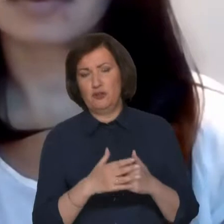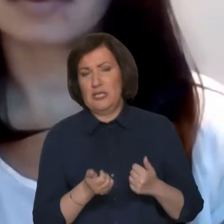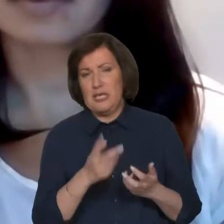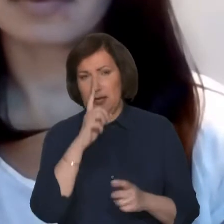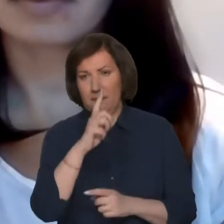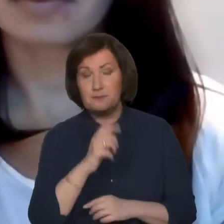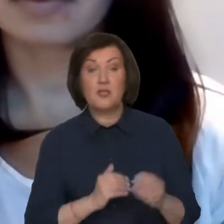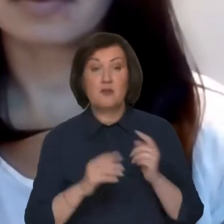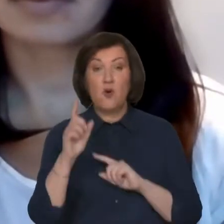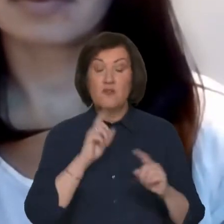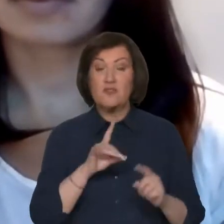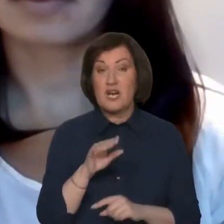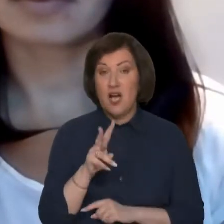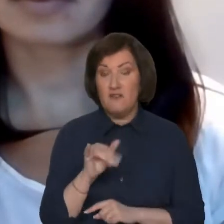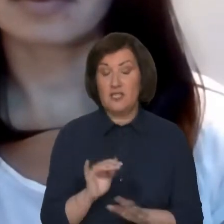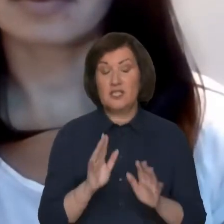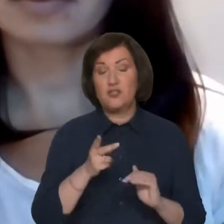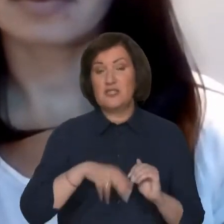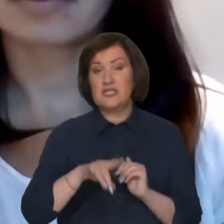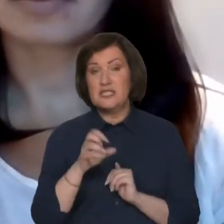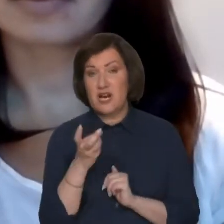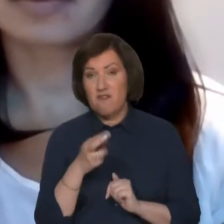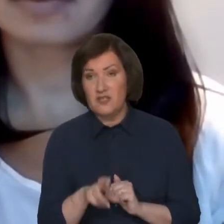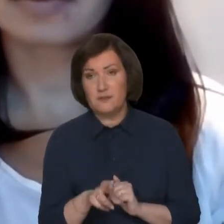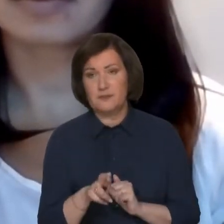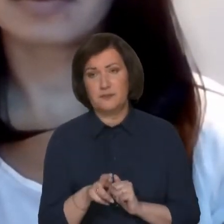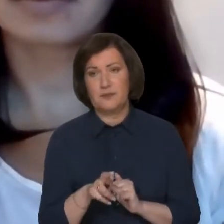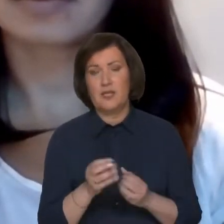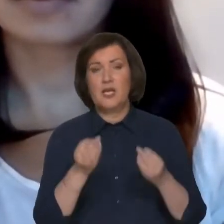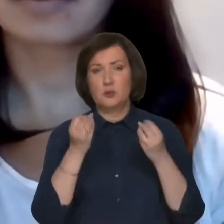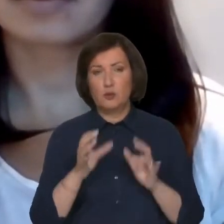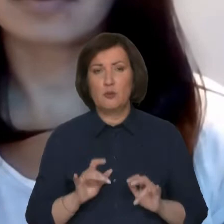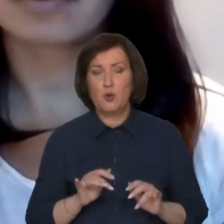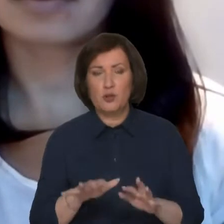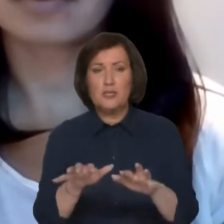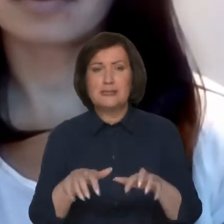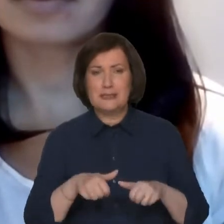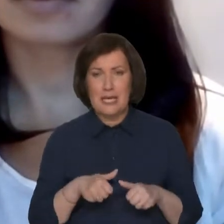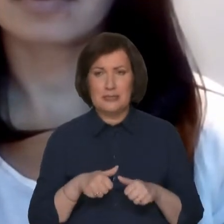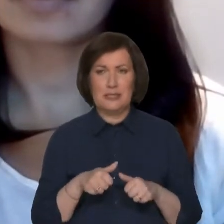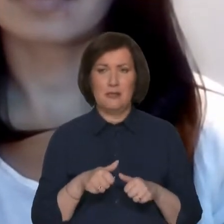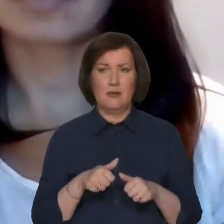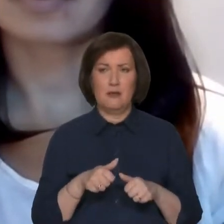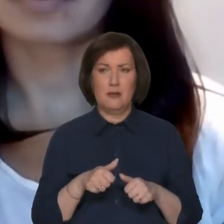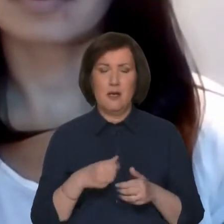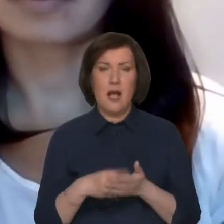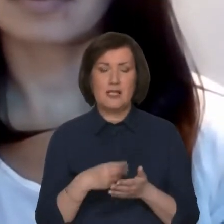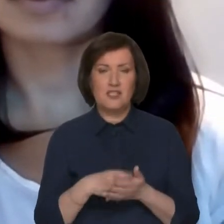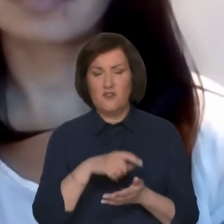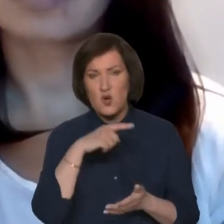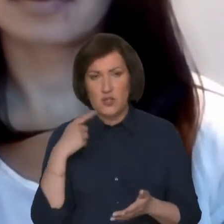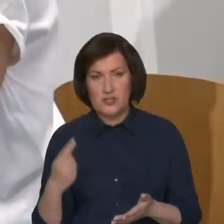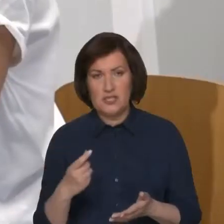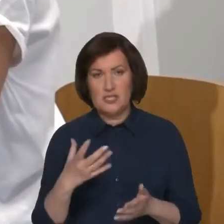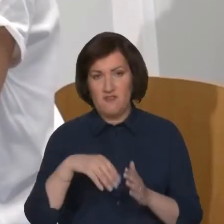місяців. Верховна Рада в травні, на жаль, в кінці травня, спростила процедуру стягнення активів російських